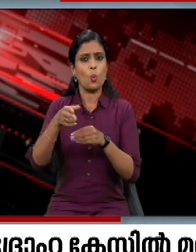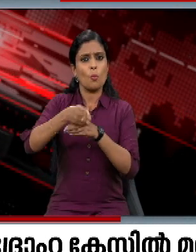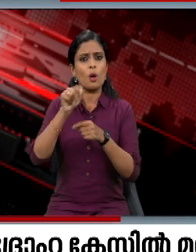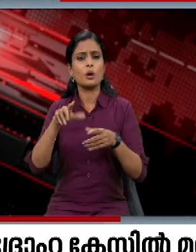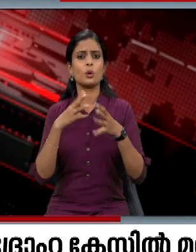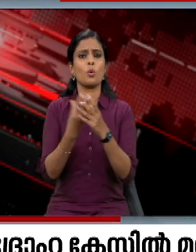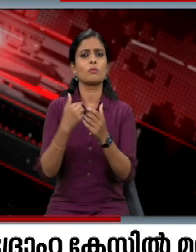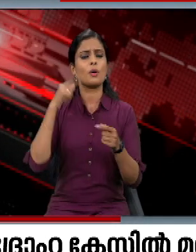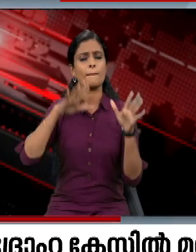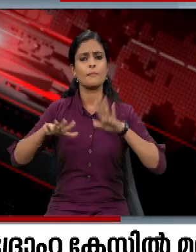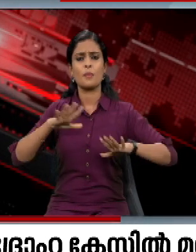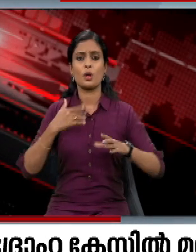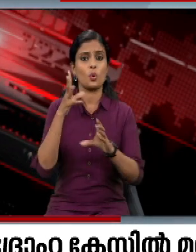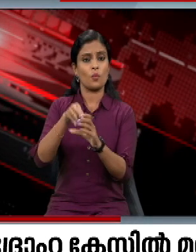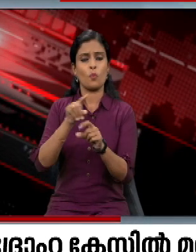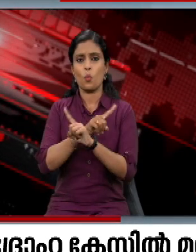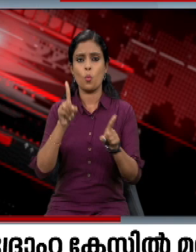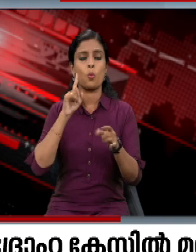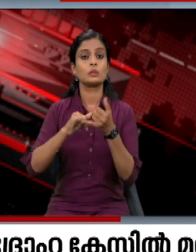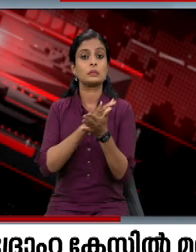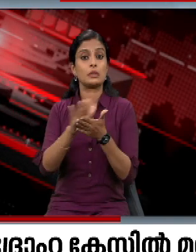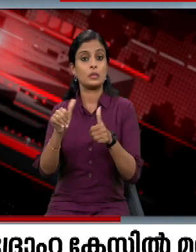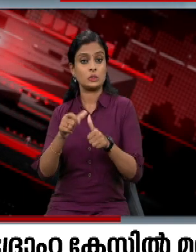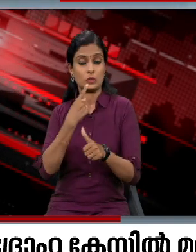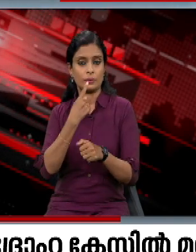ഗൂഢാലോചനയുമില്ല എന്നാണ് ആയിഷ സുൽത്താന കോടതിയിൽ നൽകിയിട്ടുള്ള